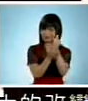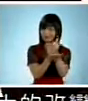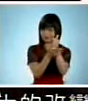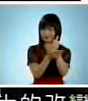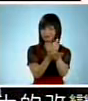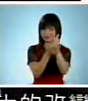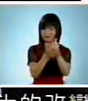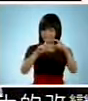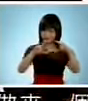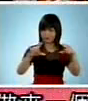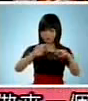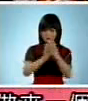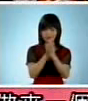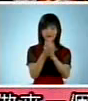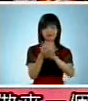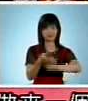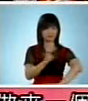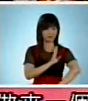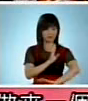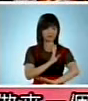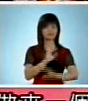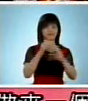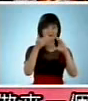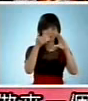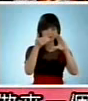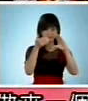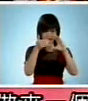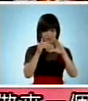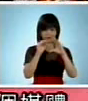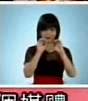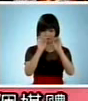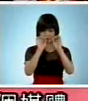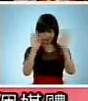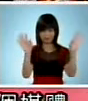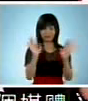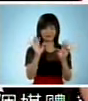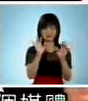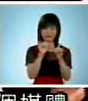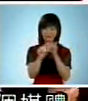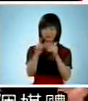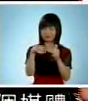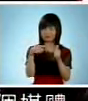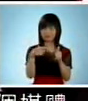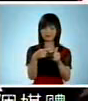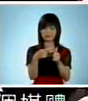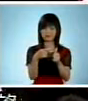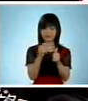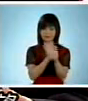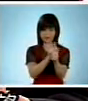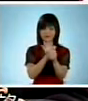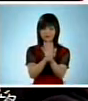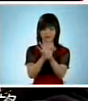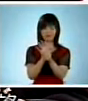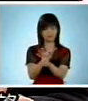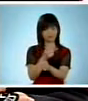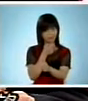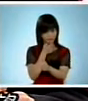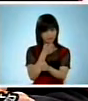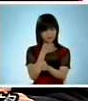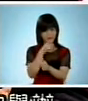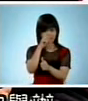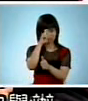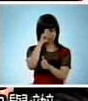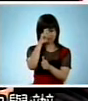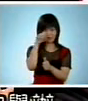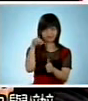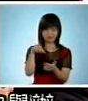会做了一个大的改变。当然我们媒体要做了一个社交功能的一个媒体，我们也希